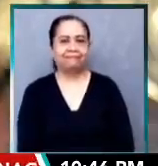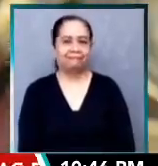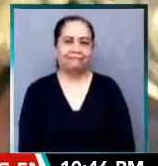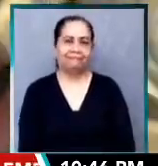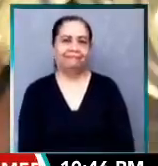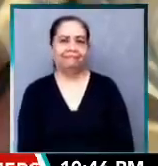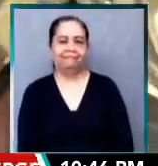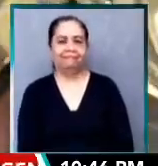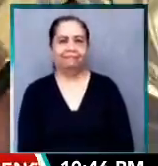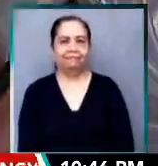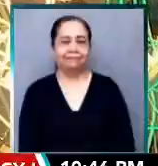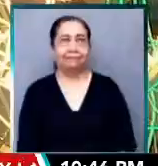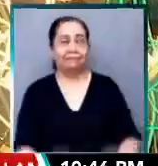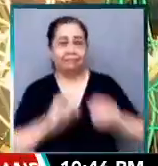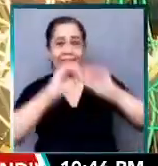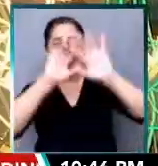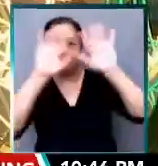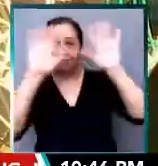Liwanag at pag-asa.